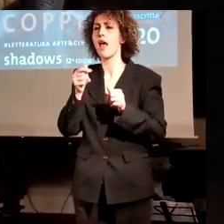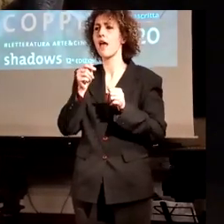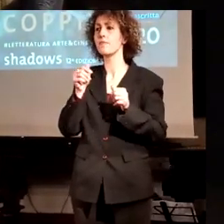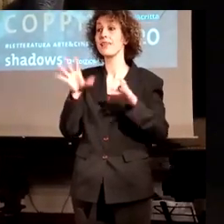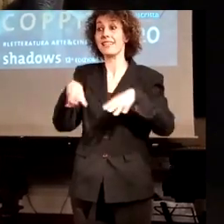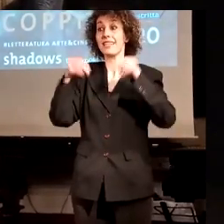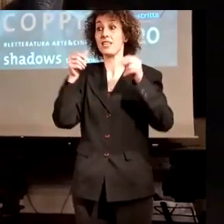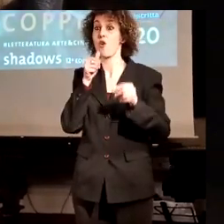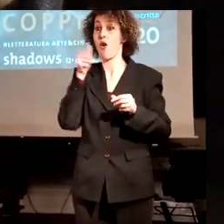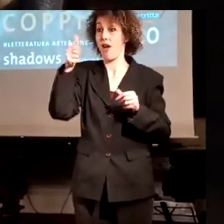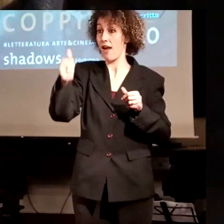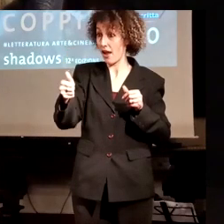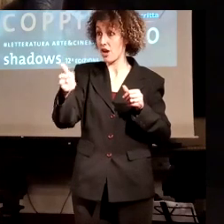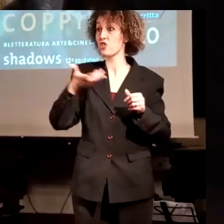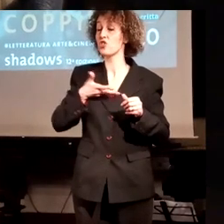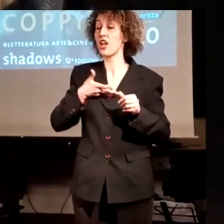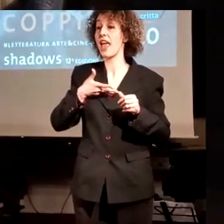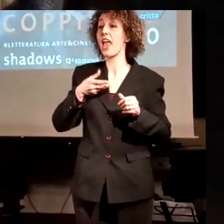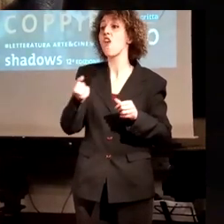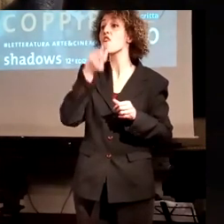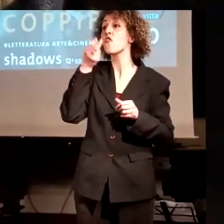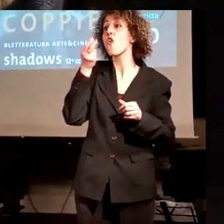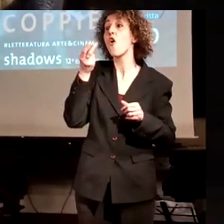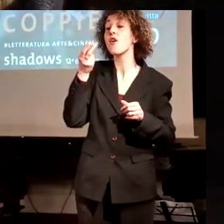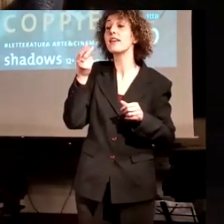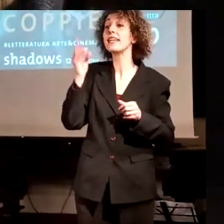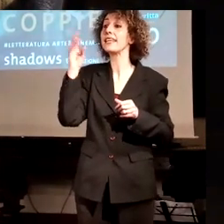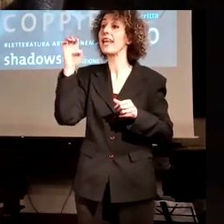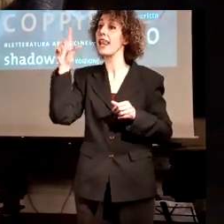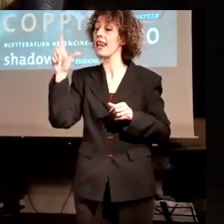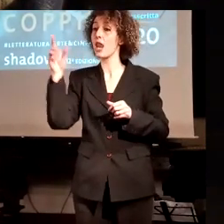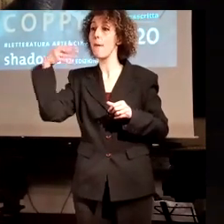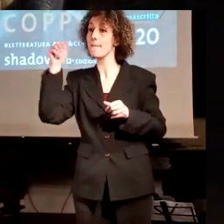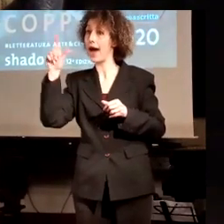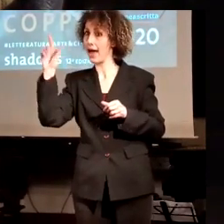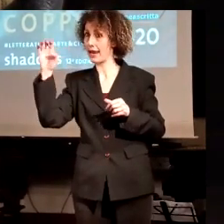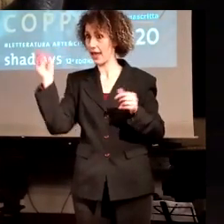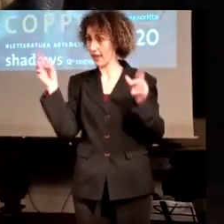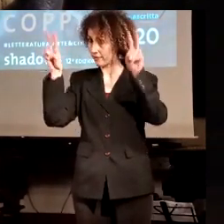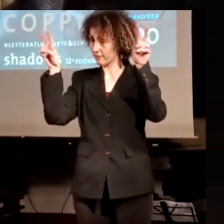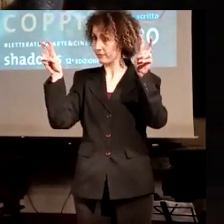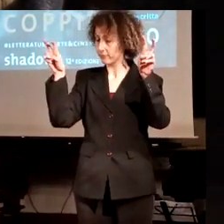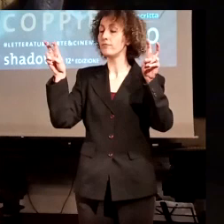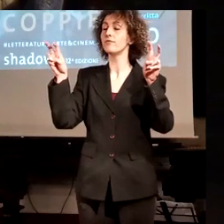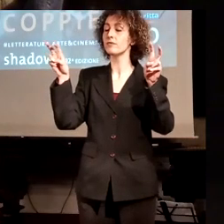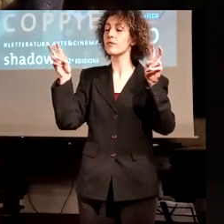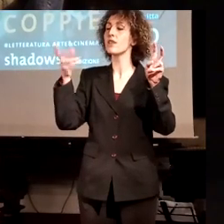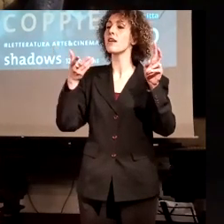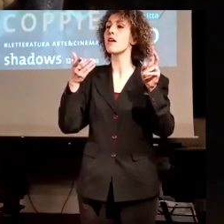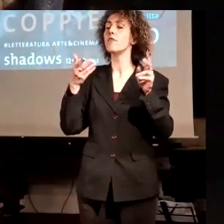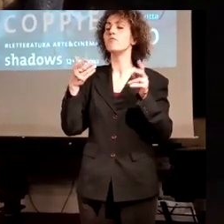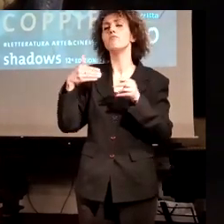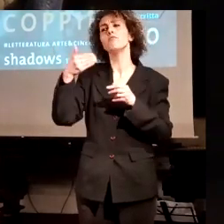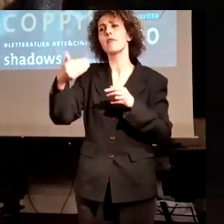sarà in uscita i fiori del male una nuova traduzione quindi una nuova avventura bode lariana che segue un celebre libro di